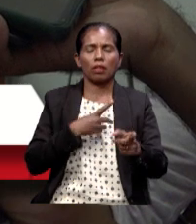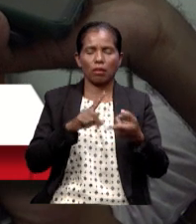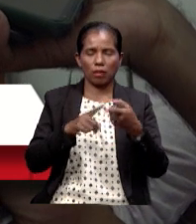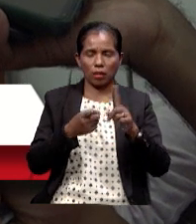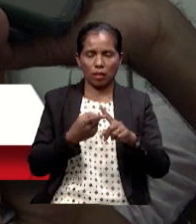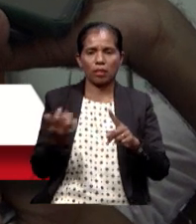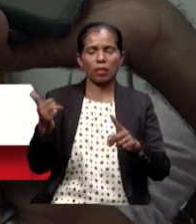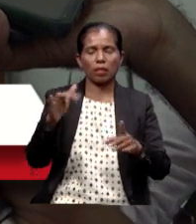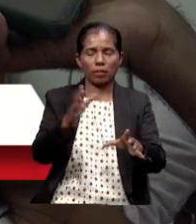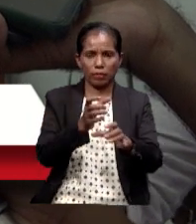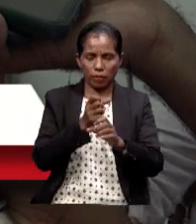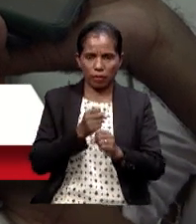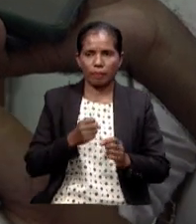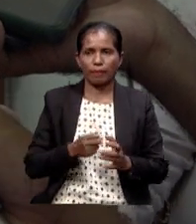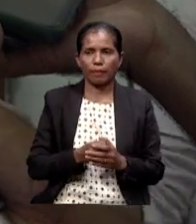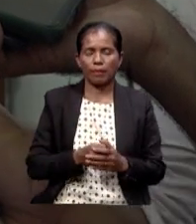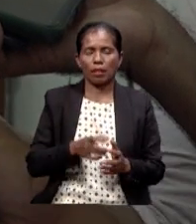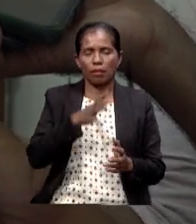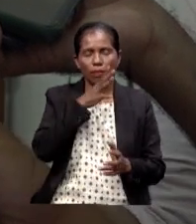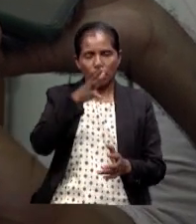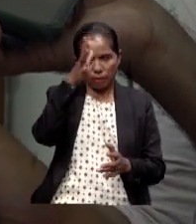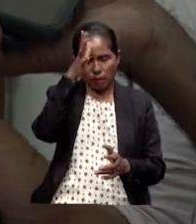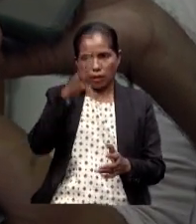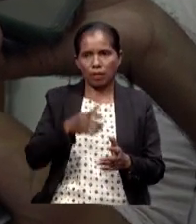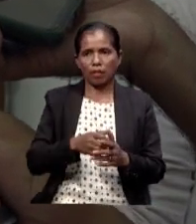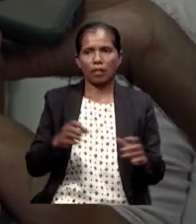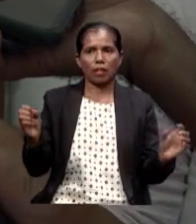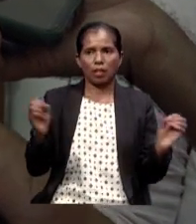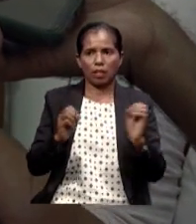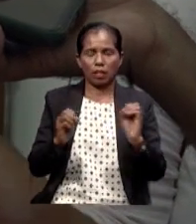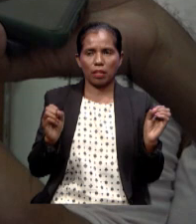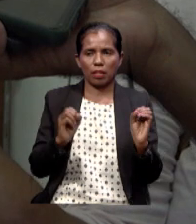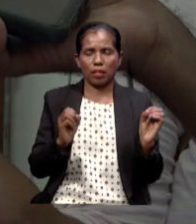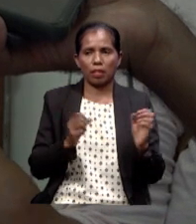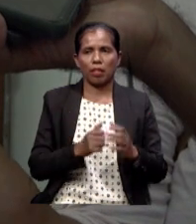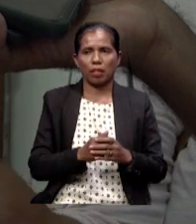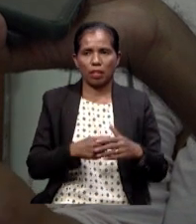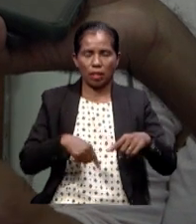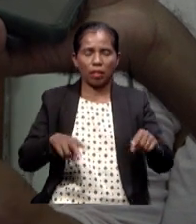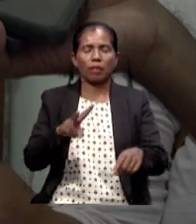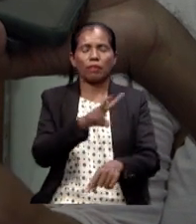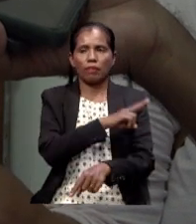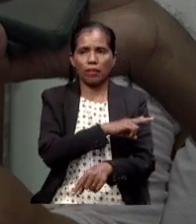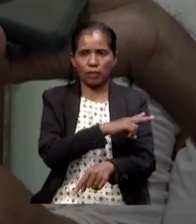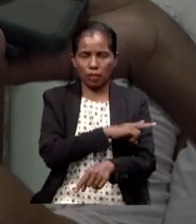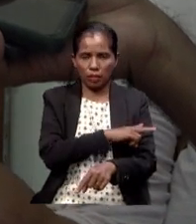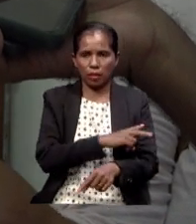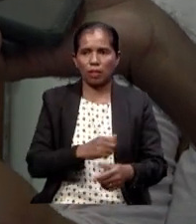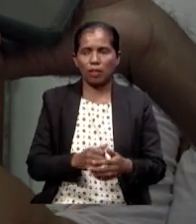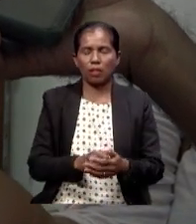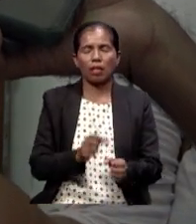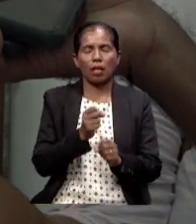Sirafoti, ina aman, ladum bahia vacina maka halo